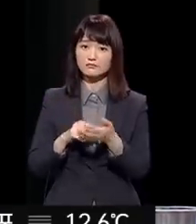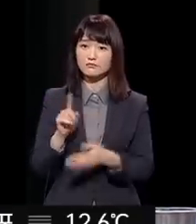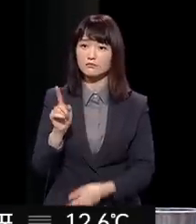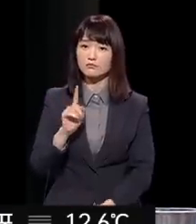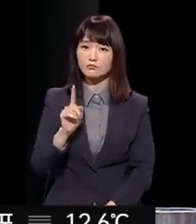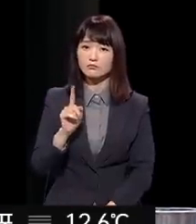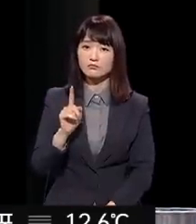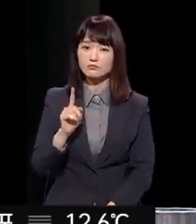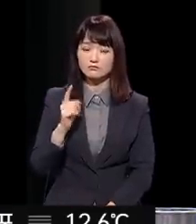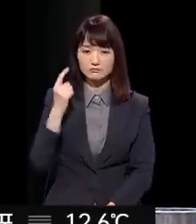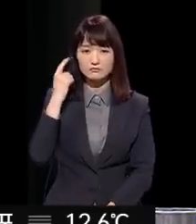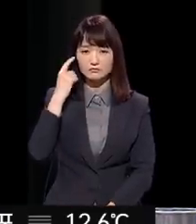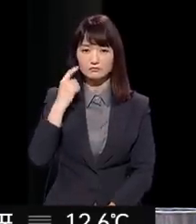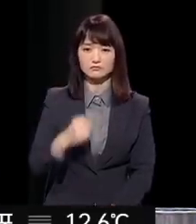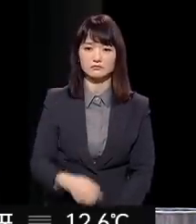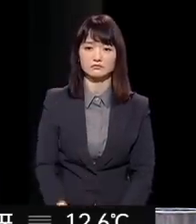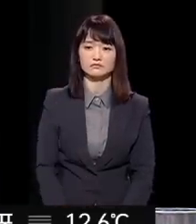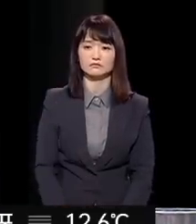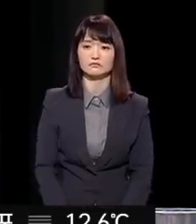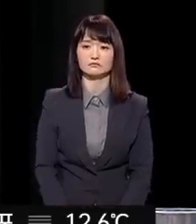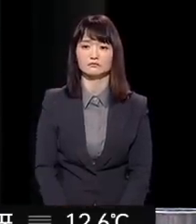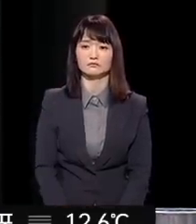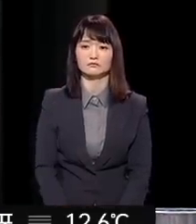심정은 어땠는지 직접 한번 들어보시죠.